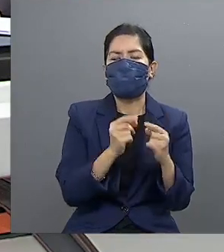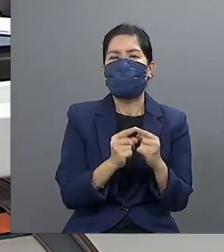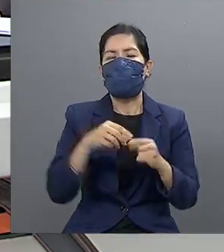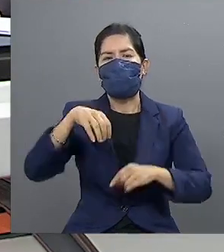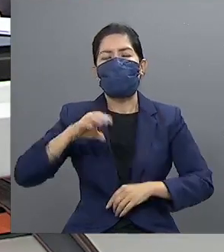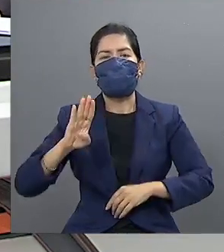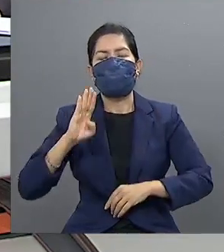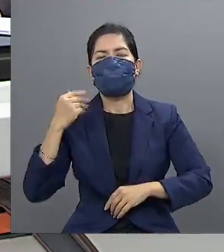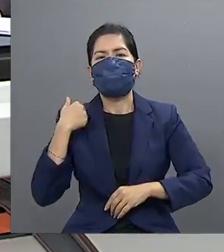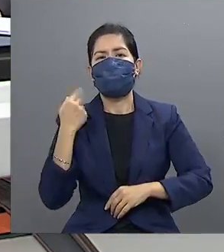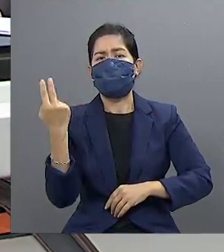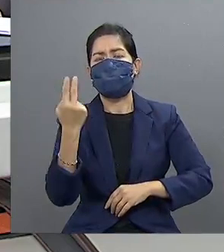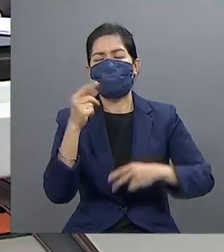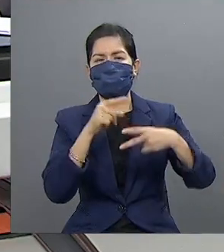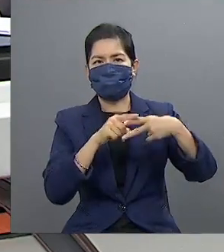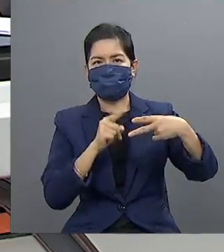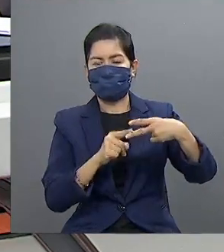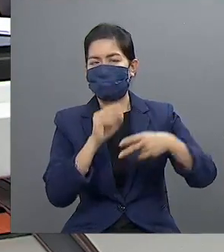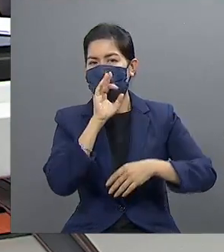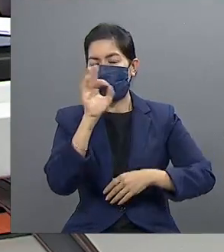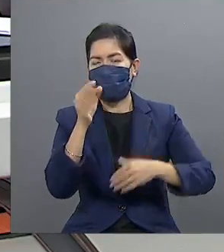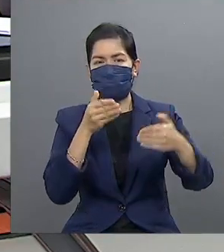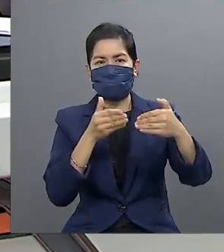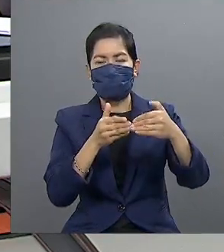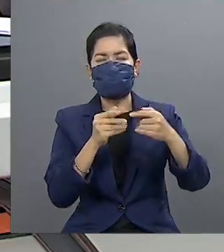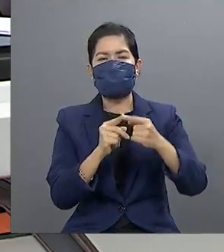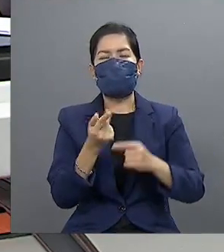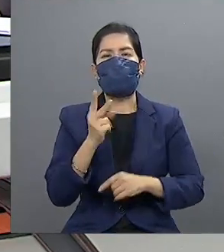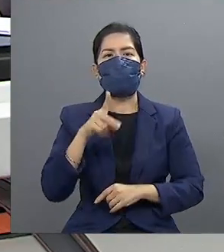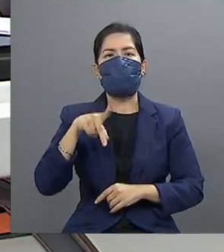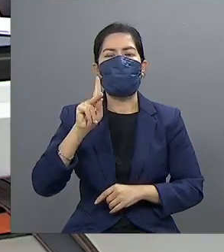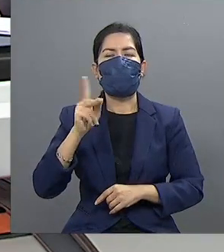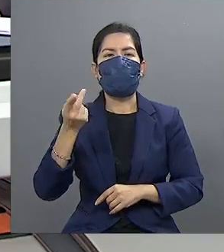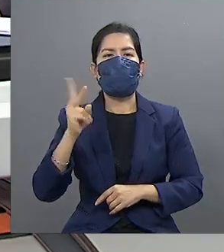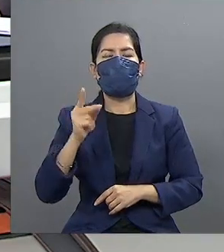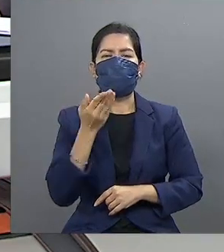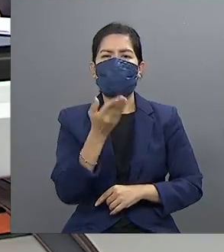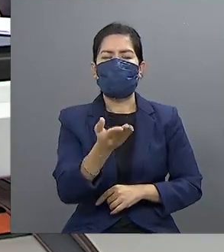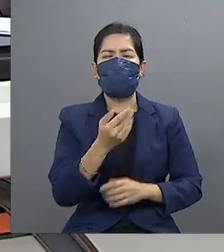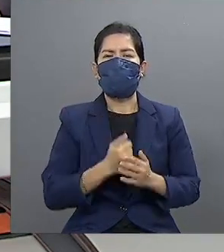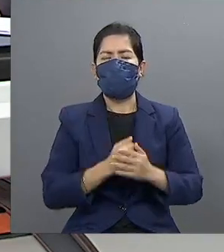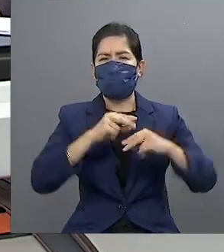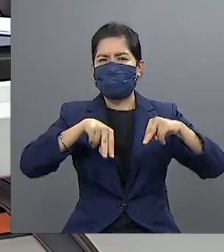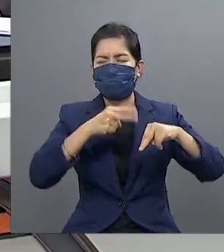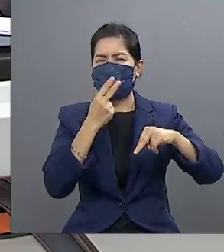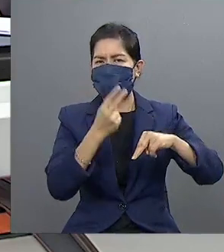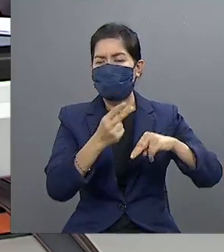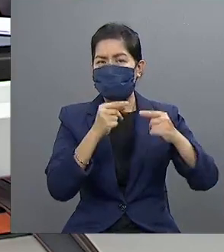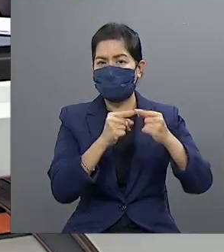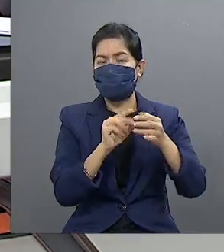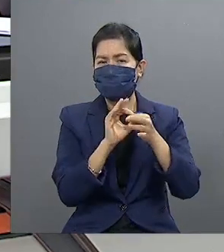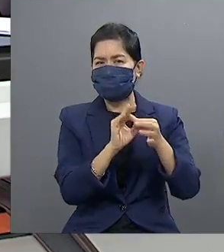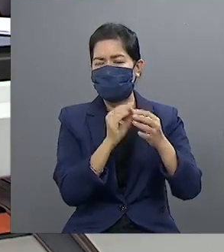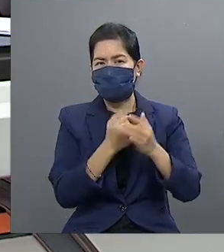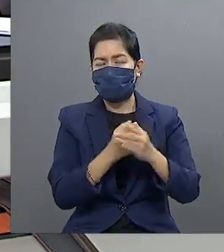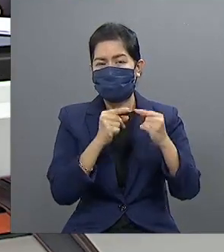คปภ.ขอให้ทบทวนเรื่องของการเพิกถอนใบอนุญาตนะคะรวมทั้งต้องการความชัดเจนด้วยว่าเรื่องของการจ่ายสินไหมทดแทนที่